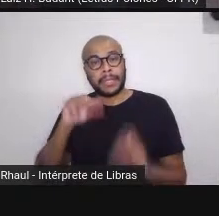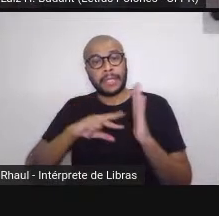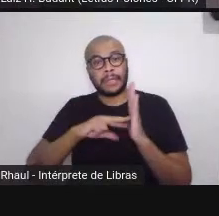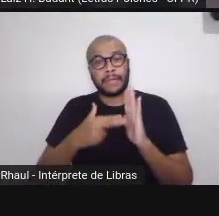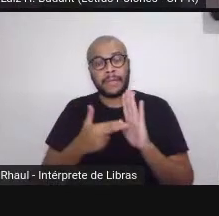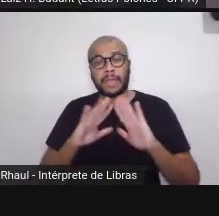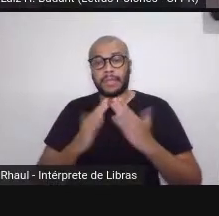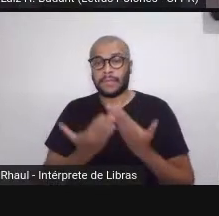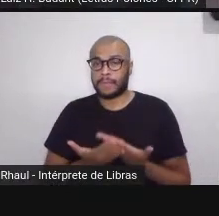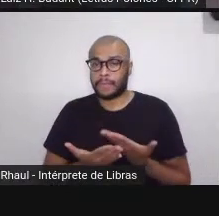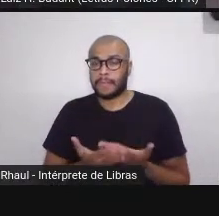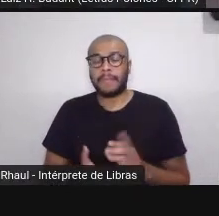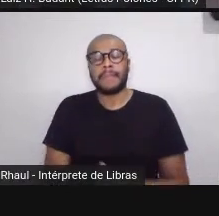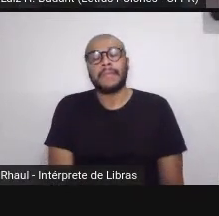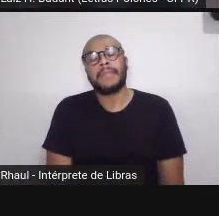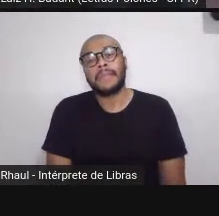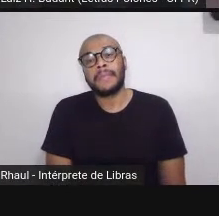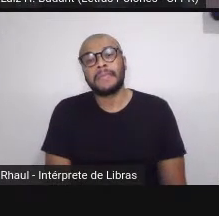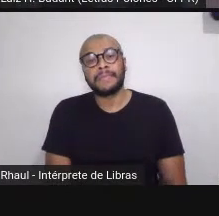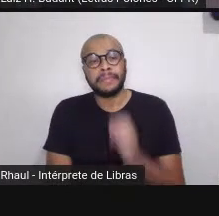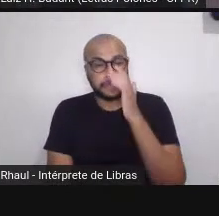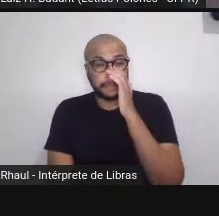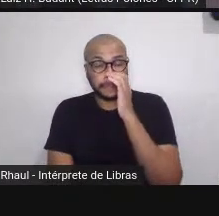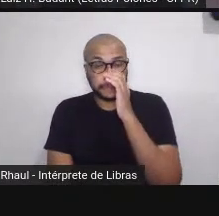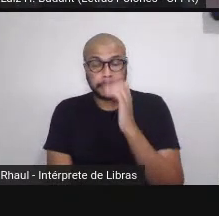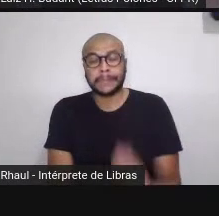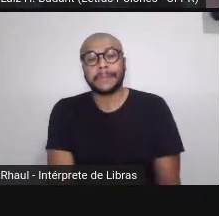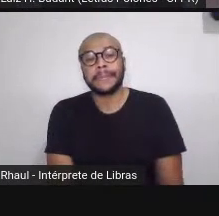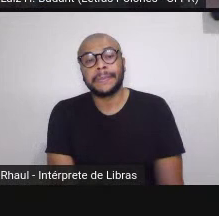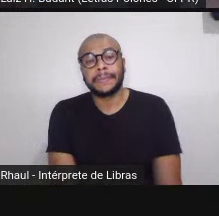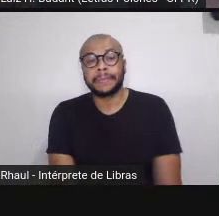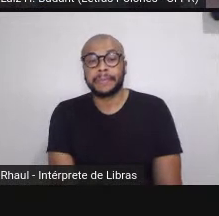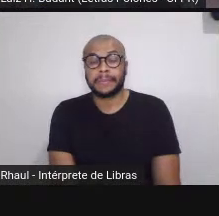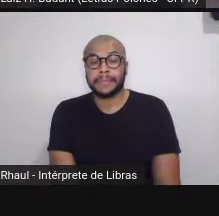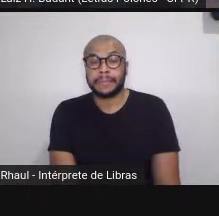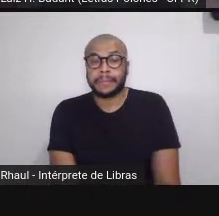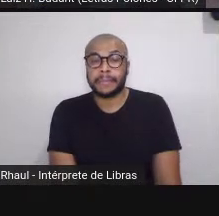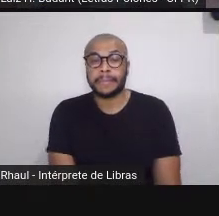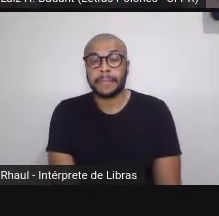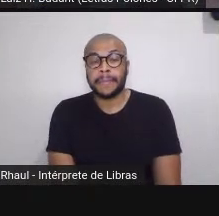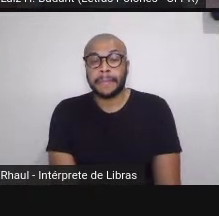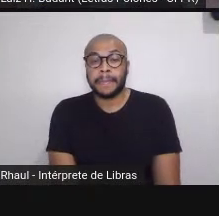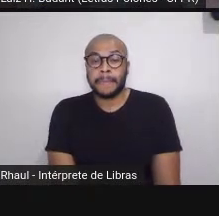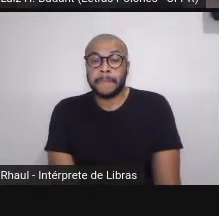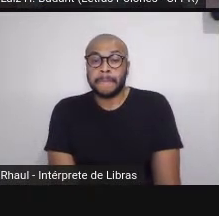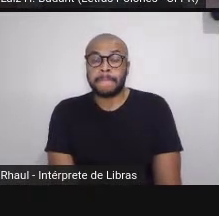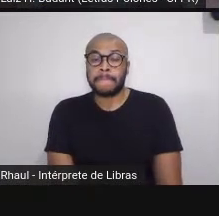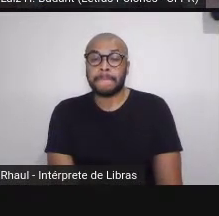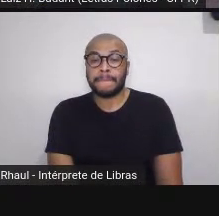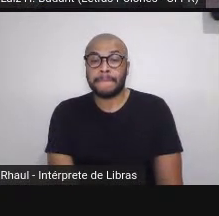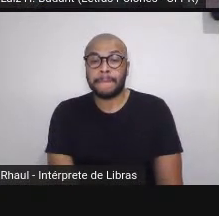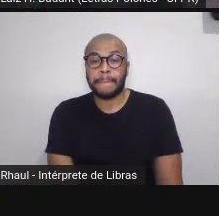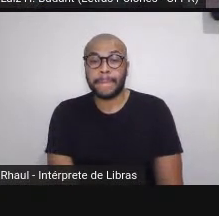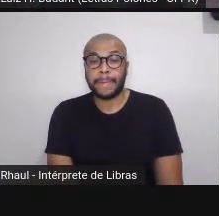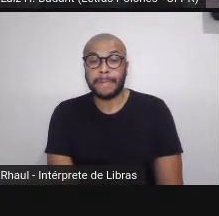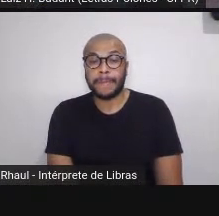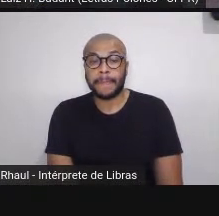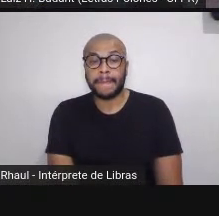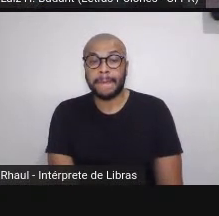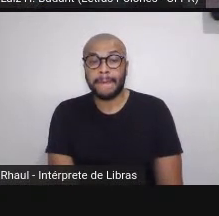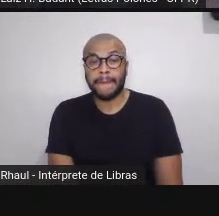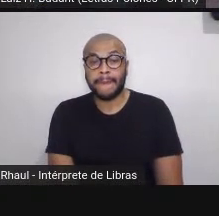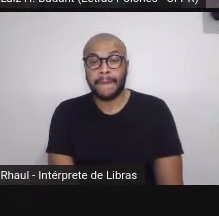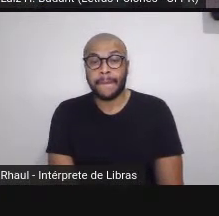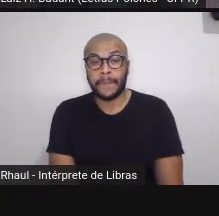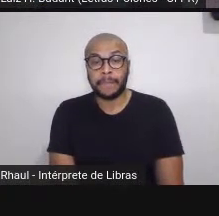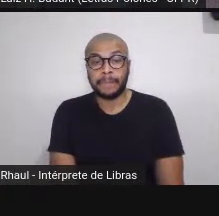escola. I to właśnie pokazuje również ten przykład. Nie ma pana Wiosły, a nie Wiosła, jak nie ma